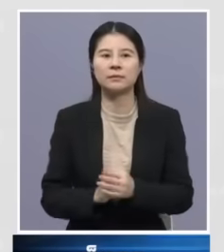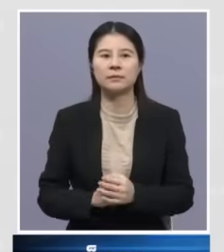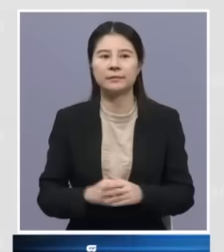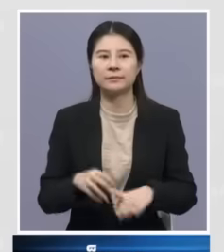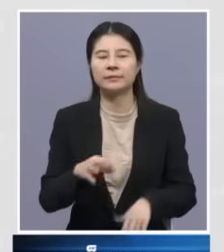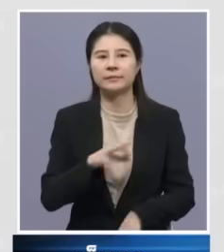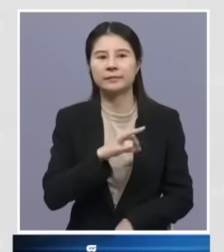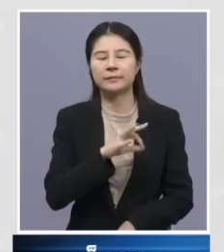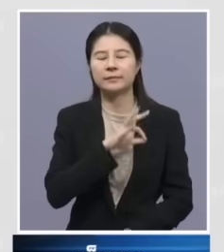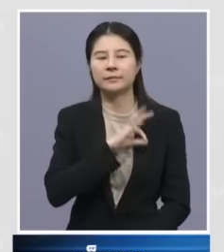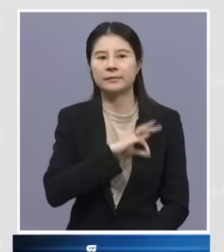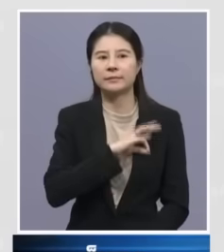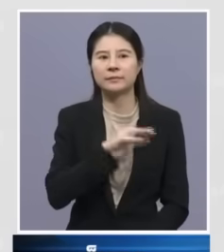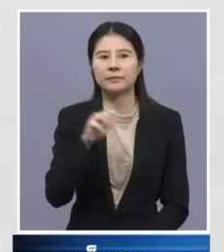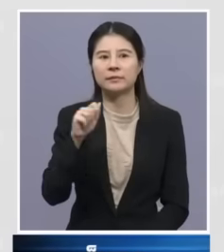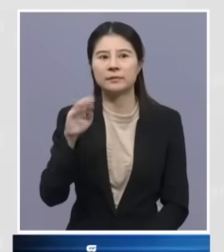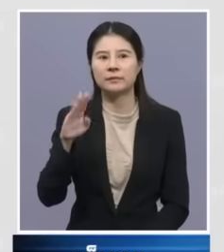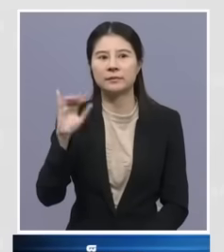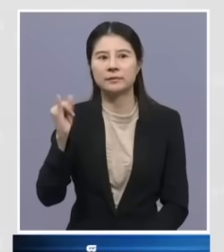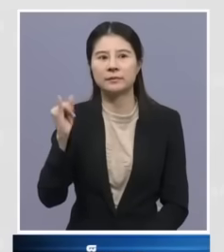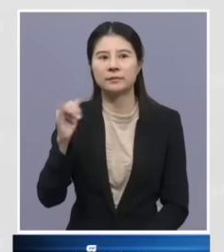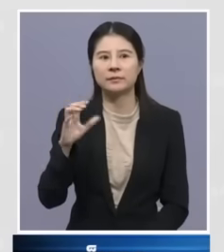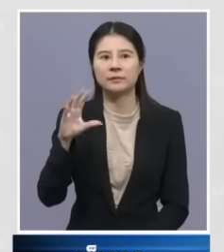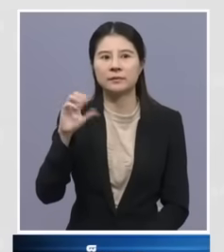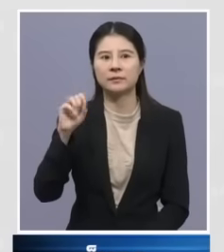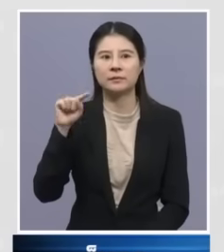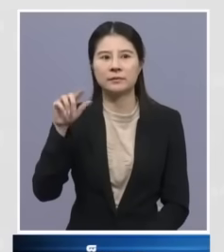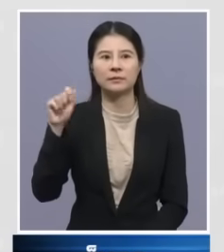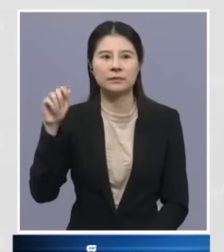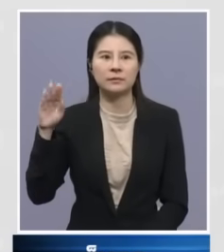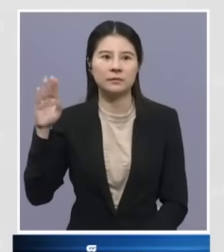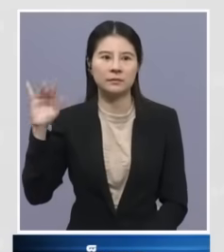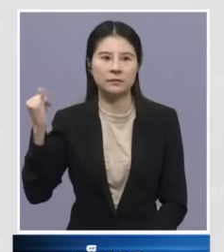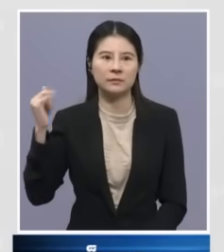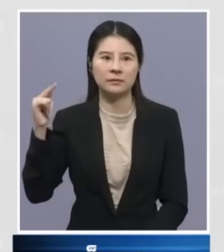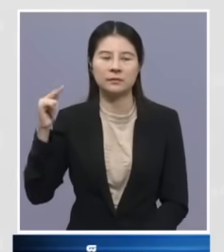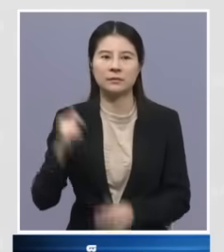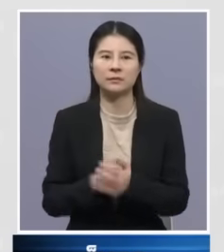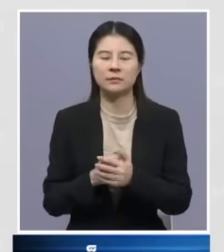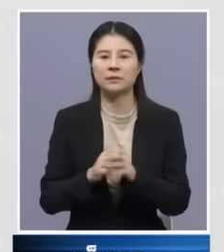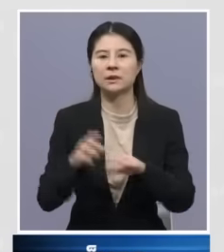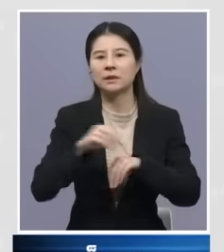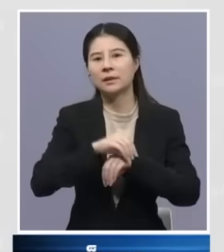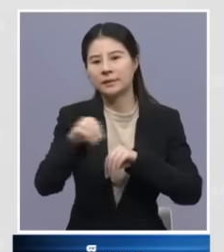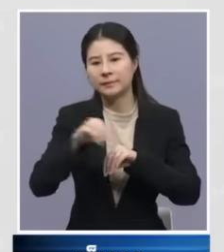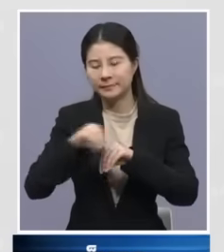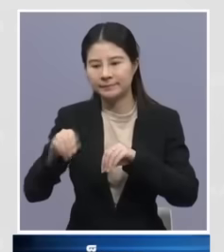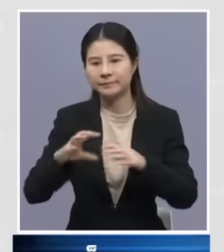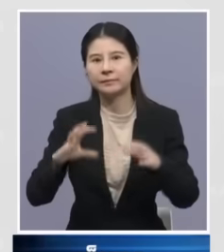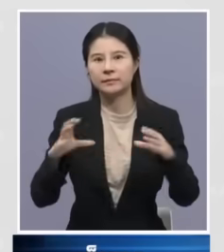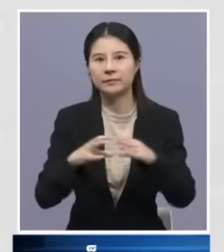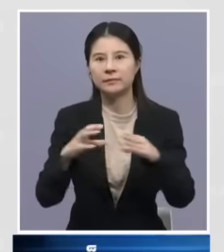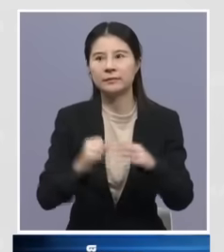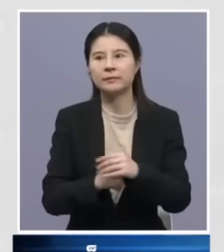มาชิกอบจสอบจสมาชิกพักตักจากต่างจังหวัดขออภัยครับมีสาขาพักตัวแทนประจำจังหวั